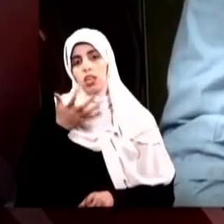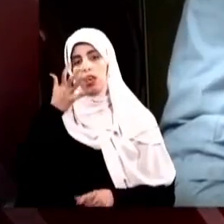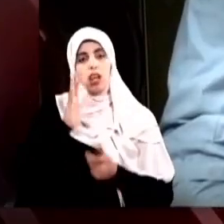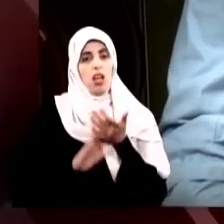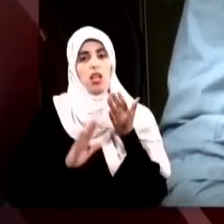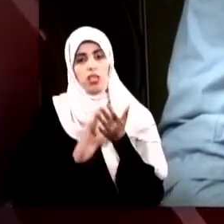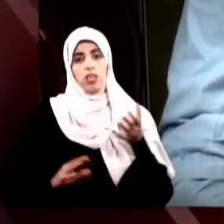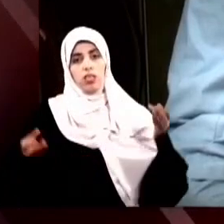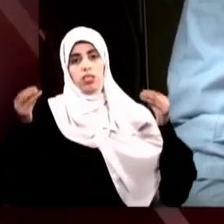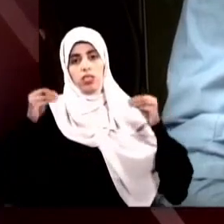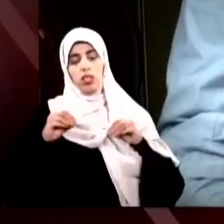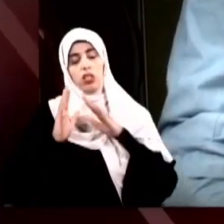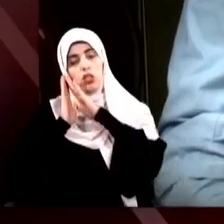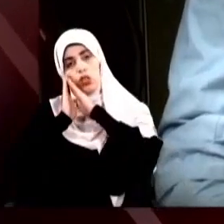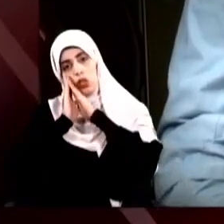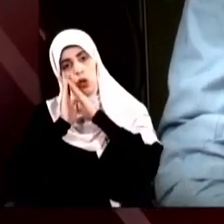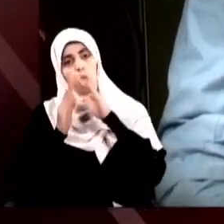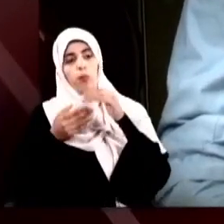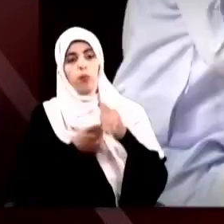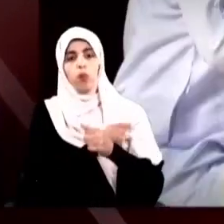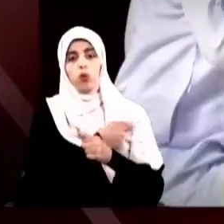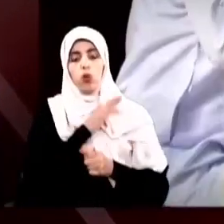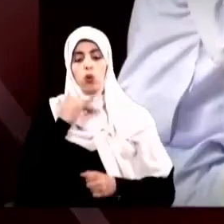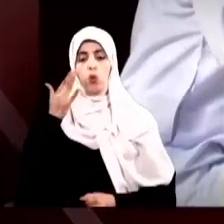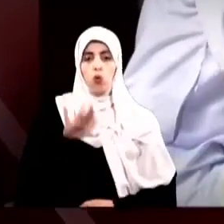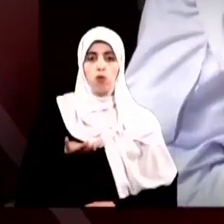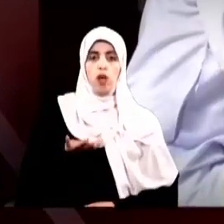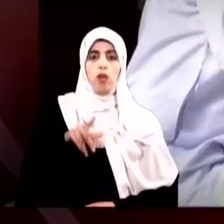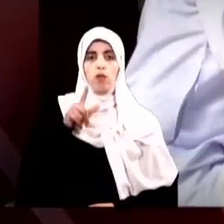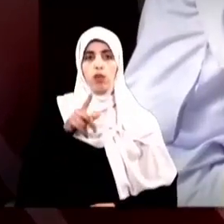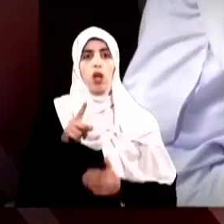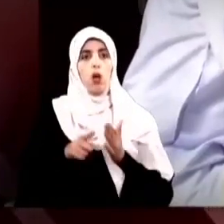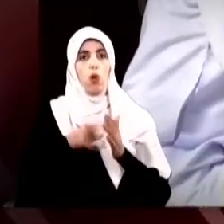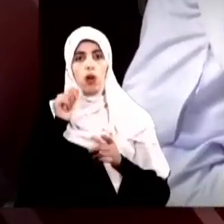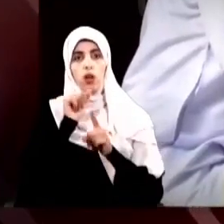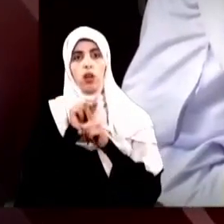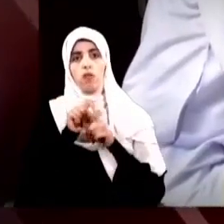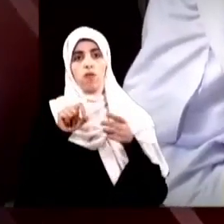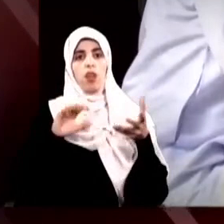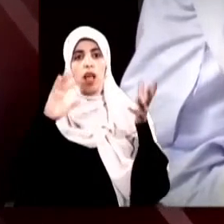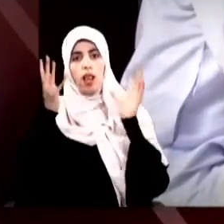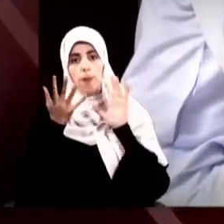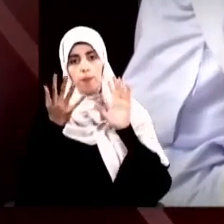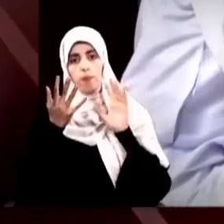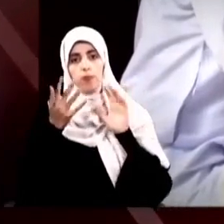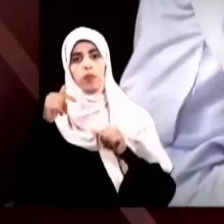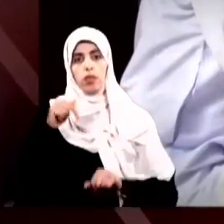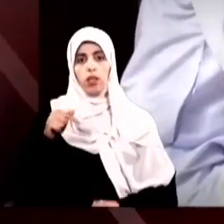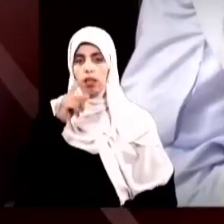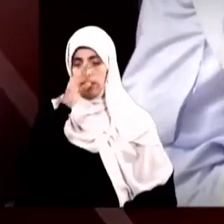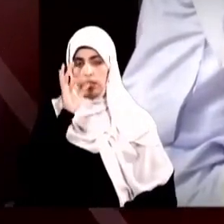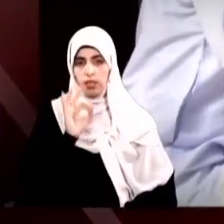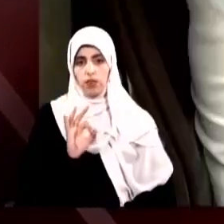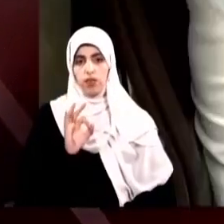عرضة للتنويم وأكثر عرضة للوفاة، لذلك أعطيت الأولوية على مستوى العالم. وهذا يعني